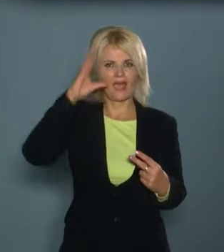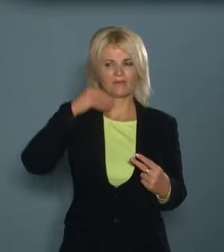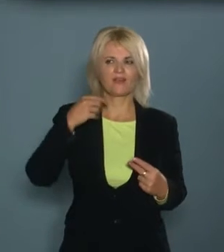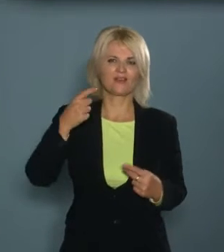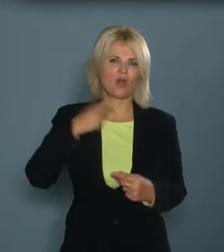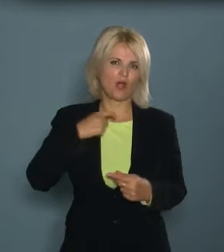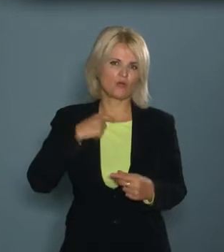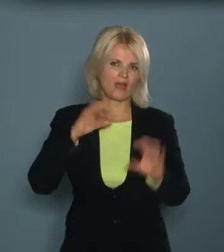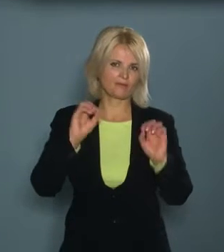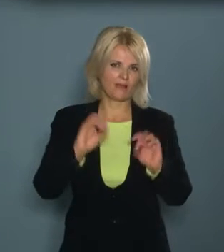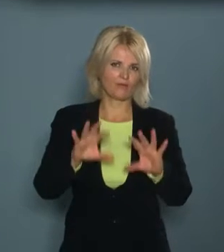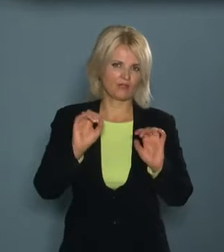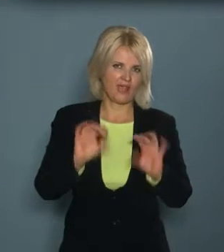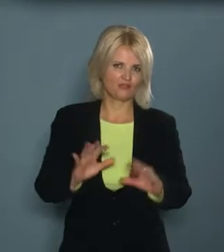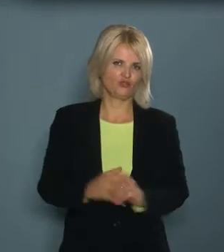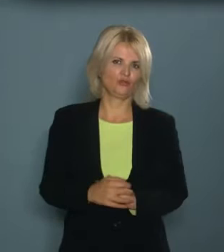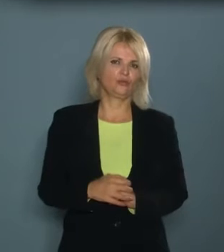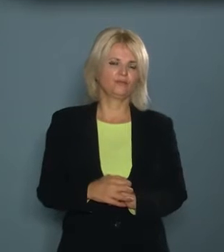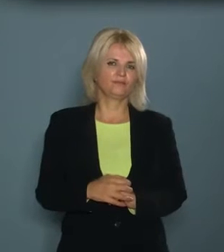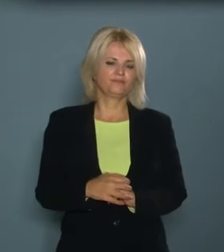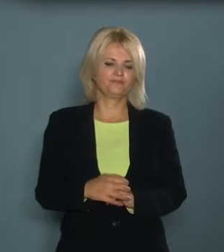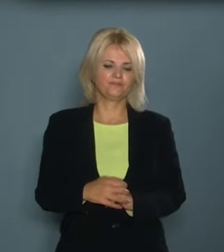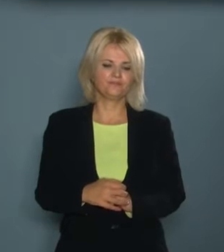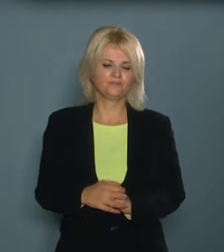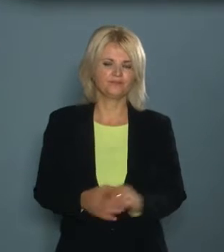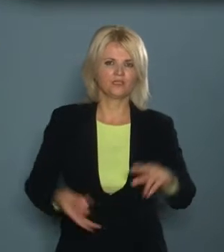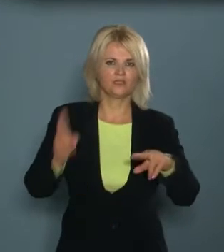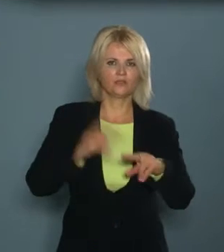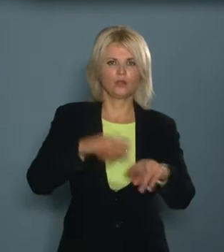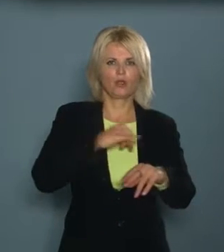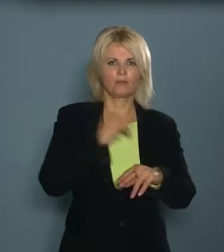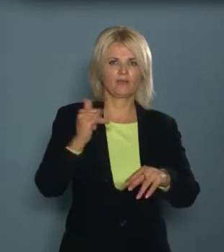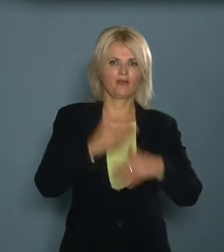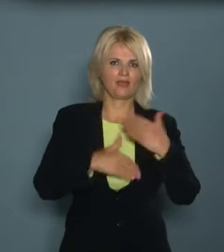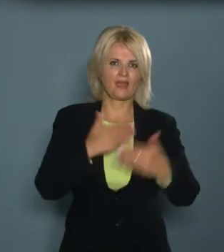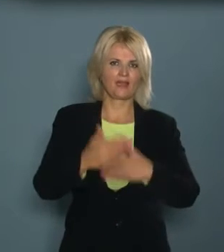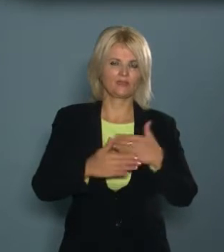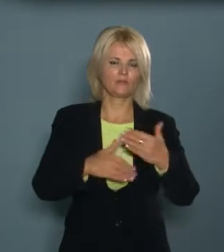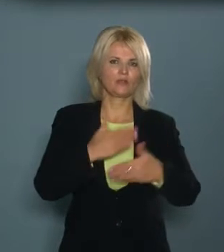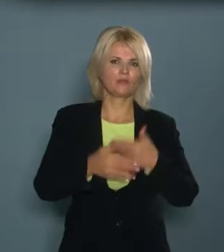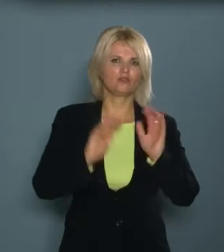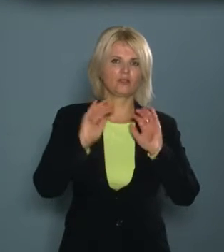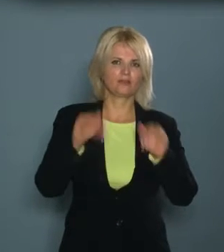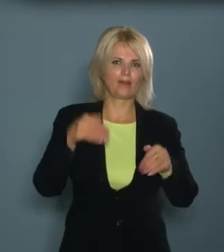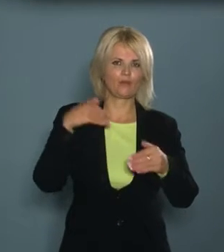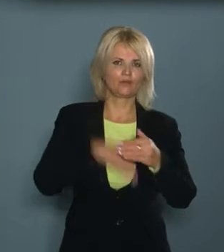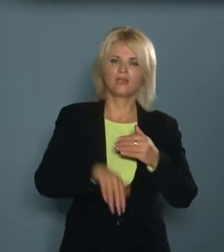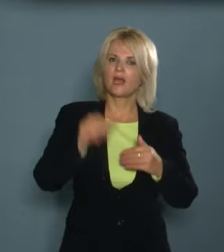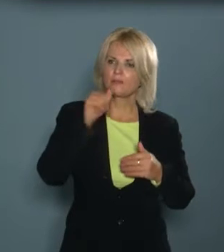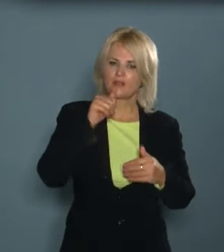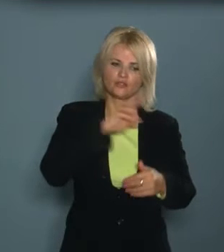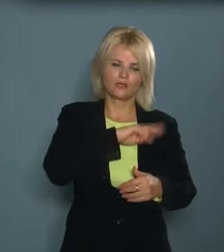hangulatát, meg sok minden mást. És hát több éven keresztül folyamatosan támogattuk a Dél-Pesti Kórházat